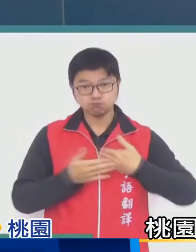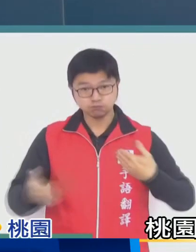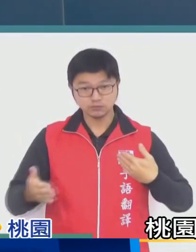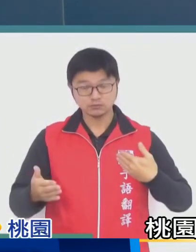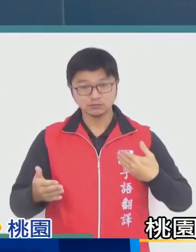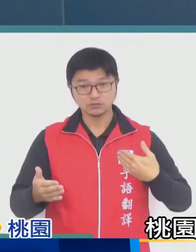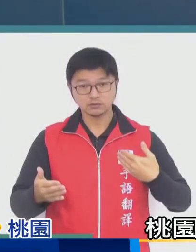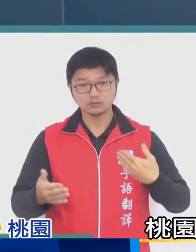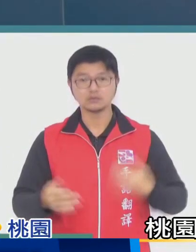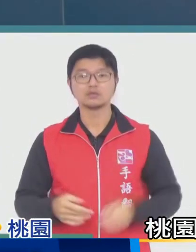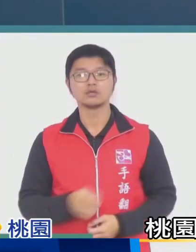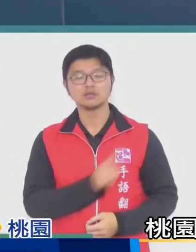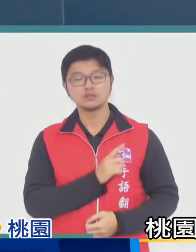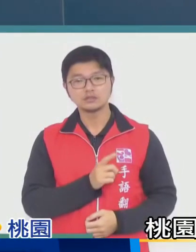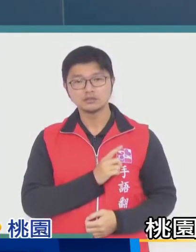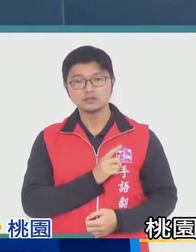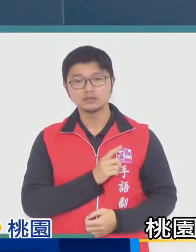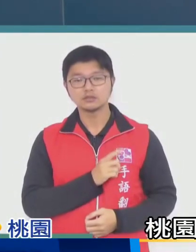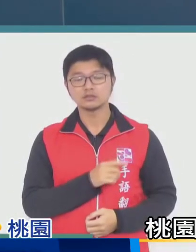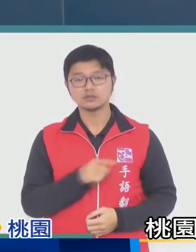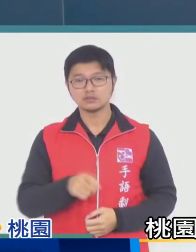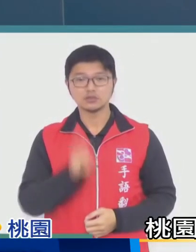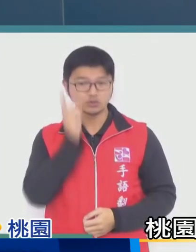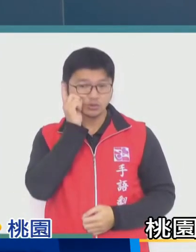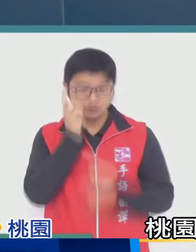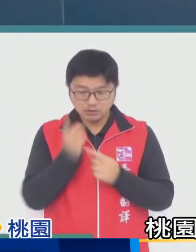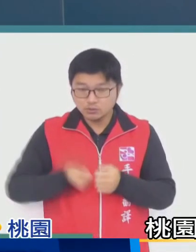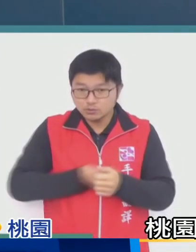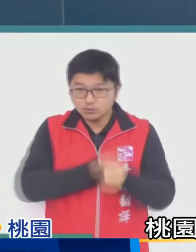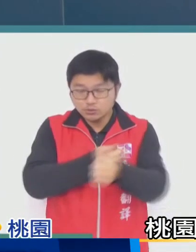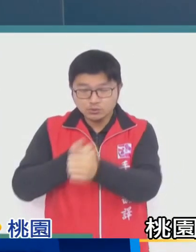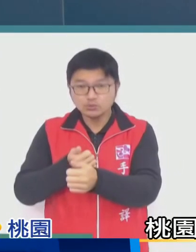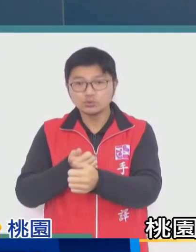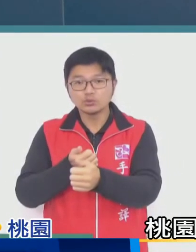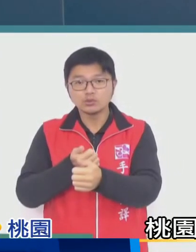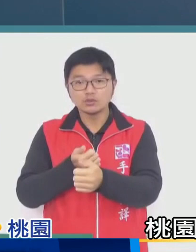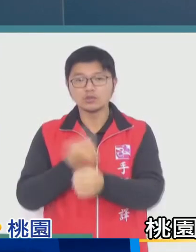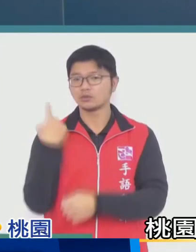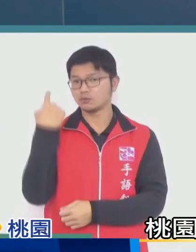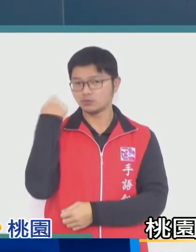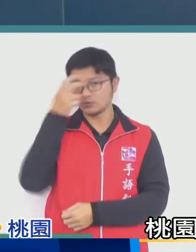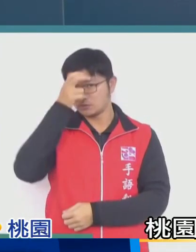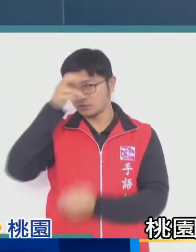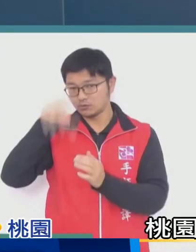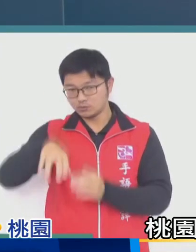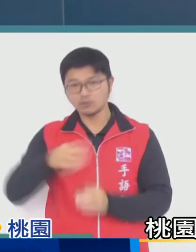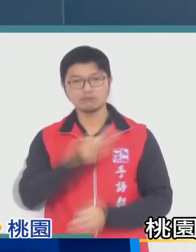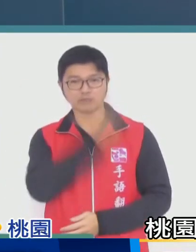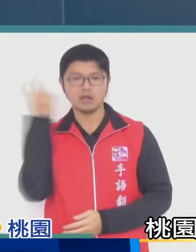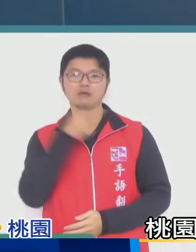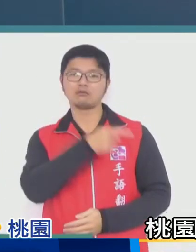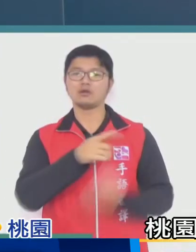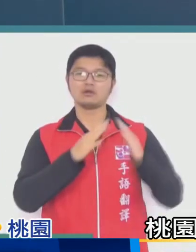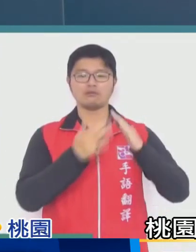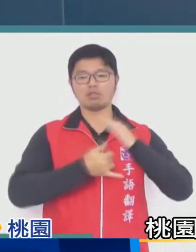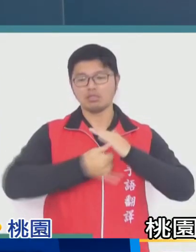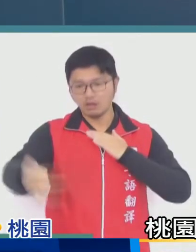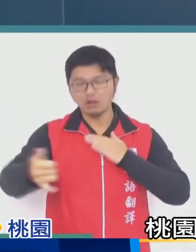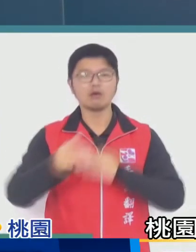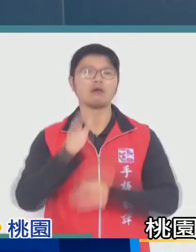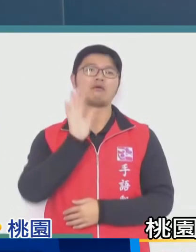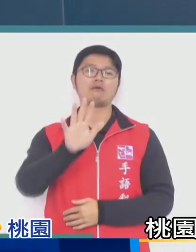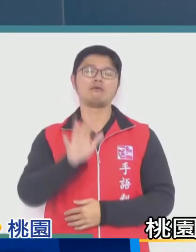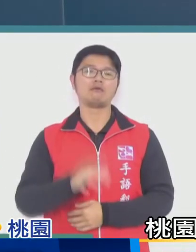那有使用电子围篱。那昨天我们警察局有发现，那么他离开他的住所，那这